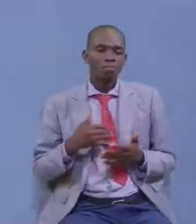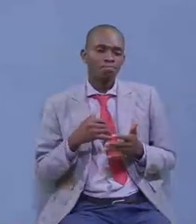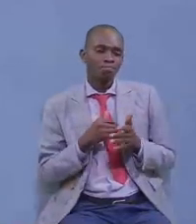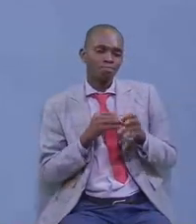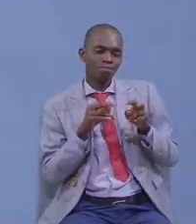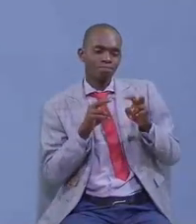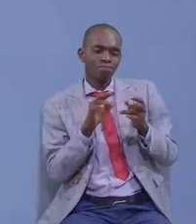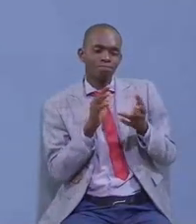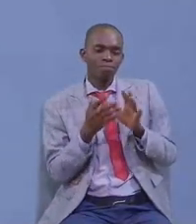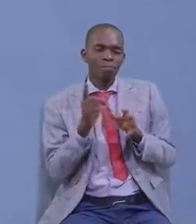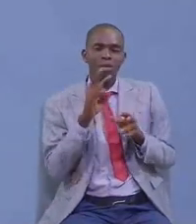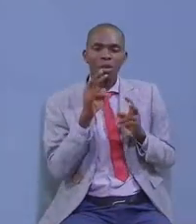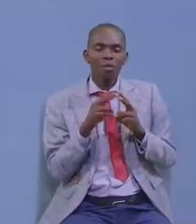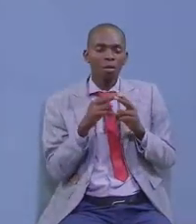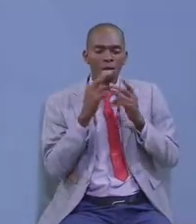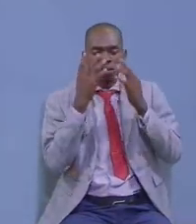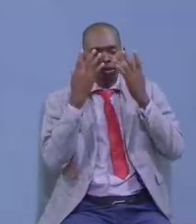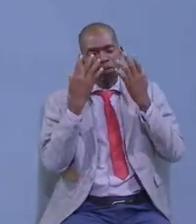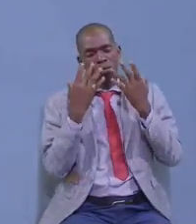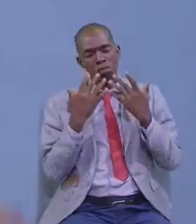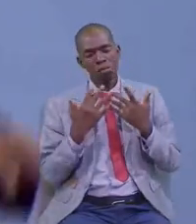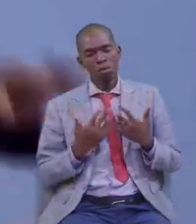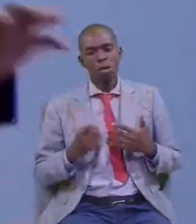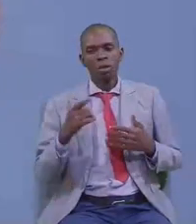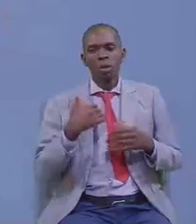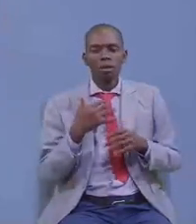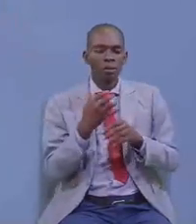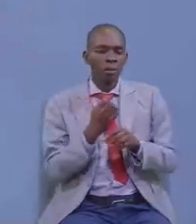C'est comme si vous êtes triste, vous n'avez rien attrapé.